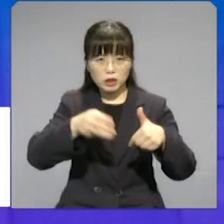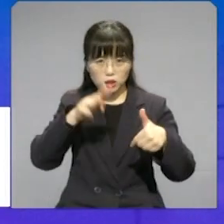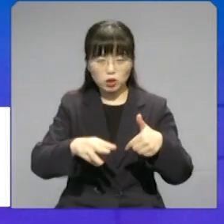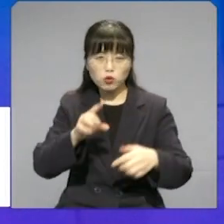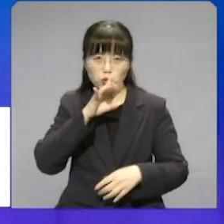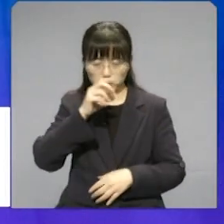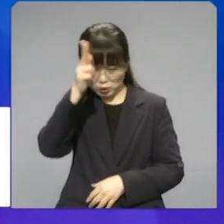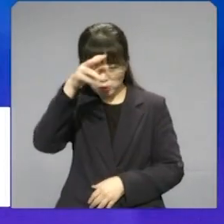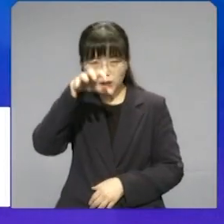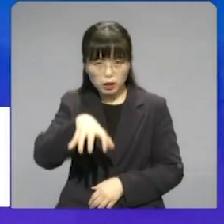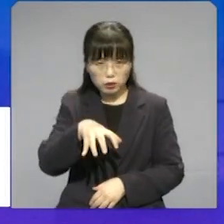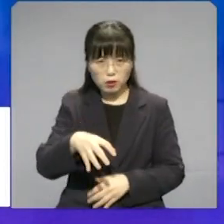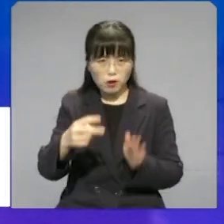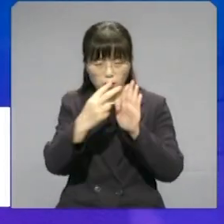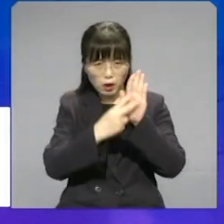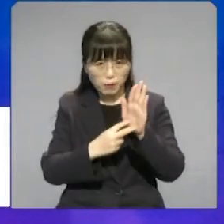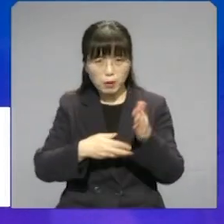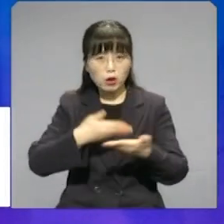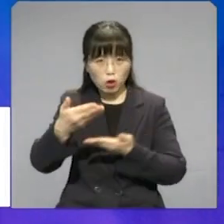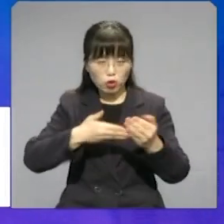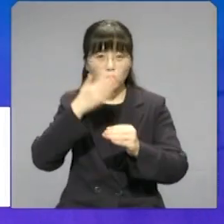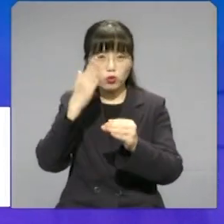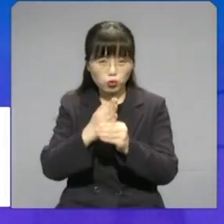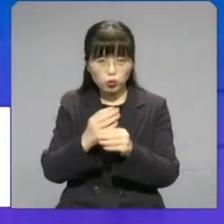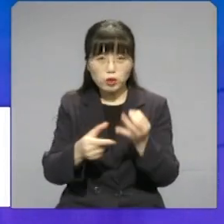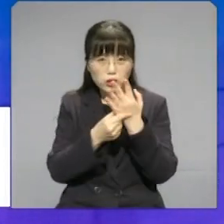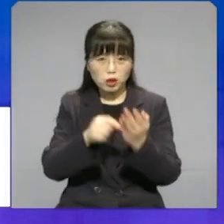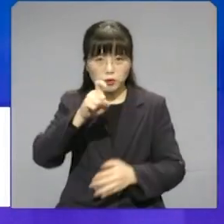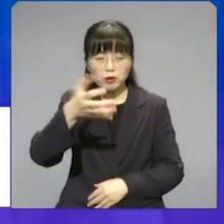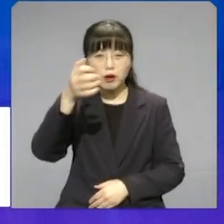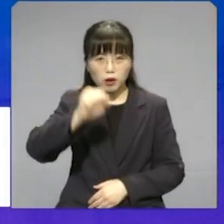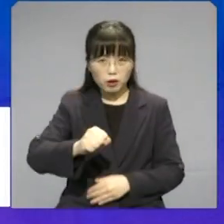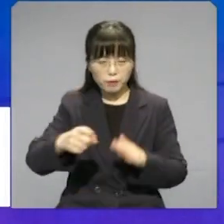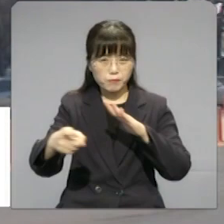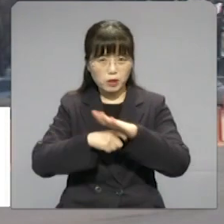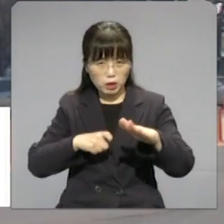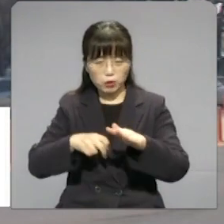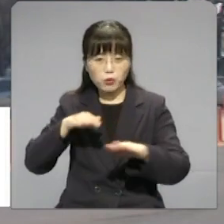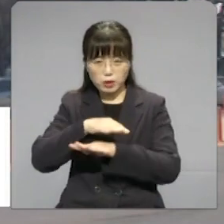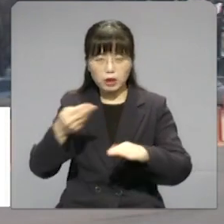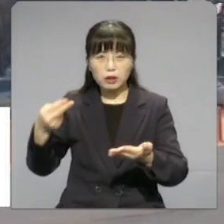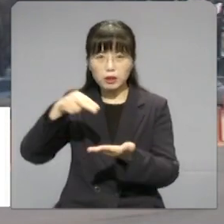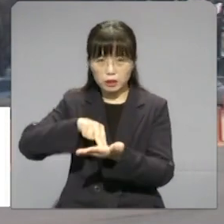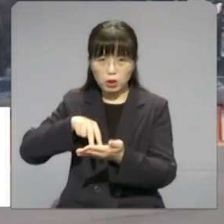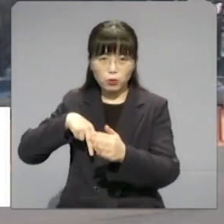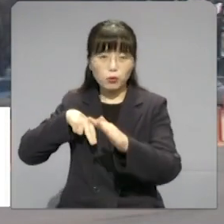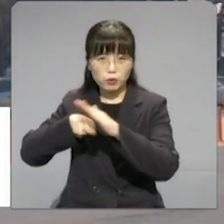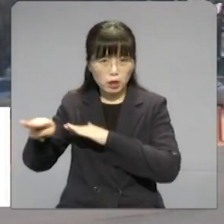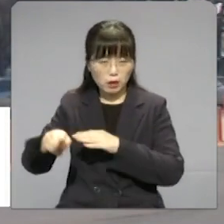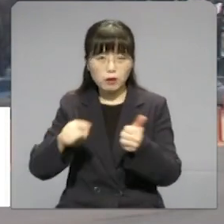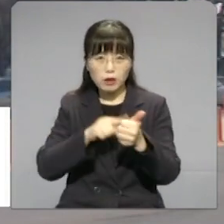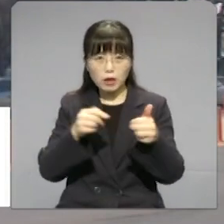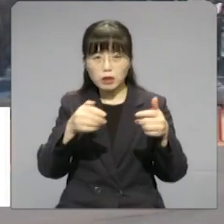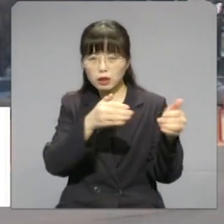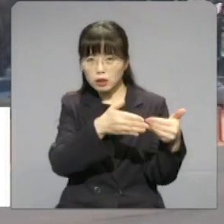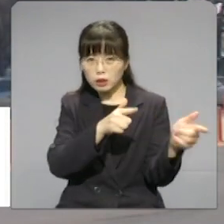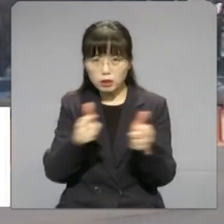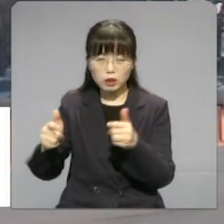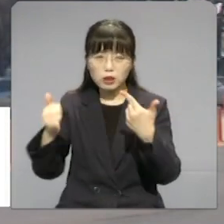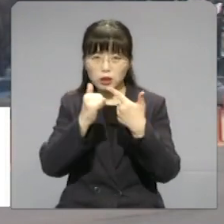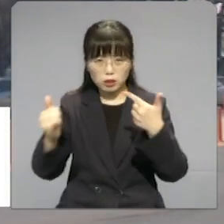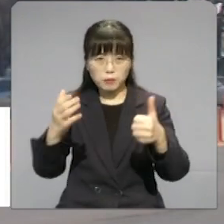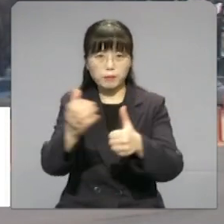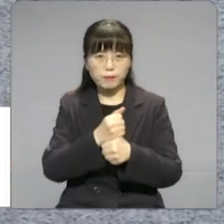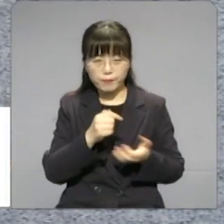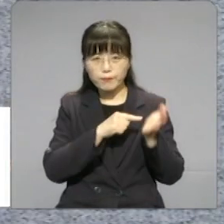인천 중부경찰서는 가상화폐를 거래하던 중에 현금 10억 원을 가로채 차량을 타고 달아난 A씨 등 6명을